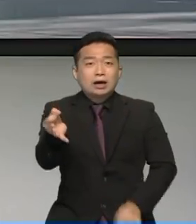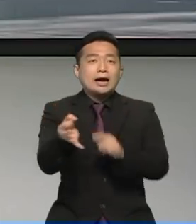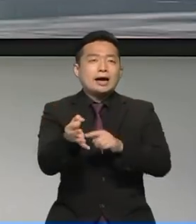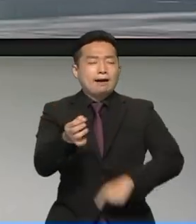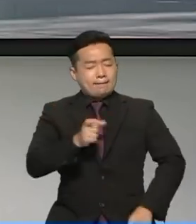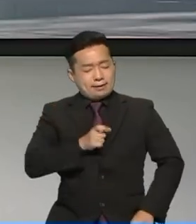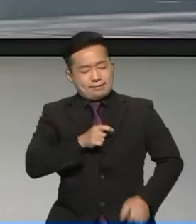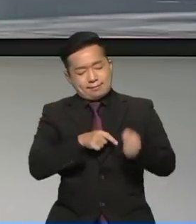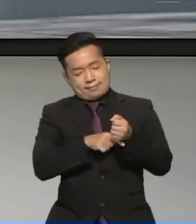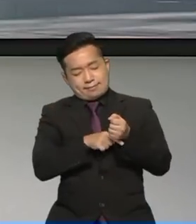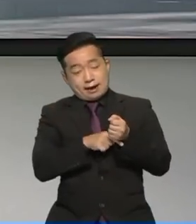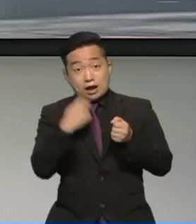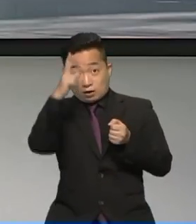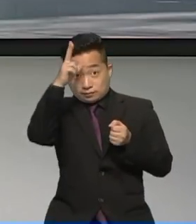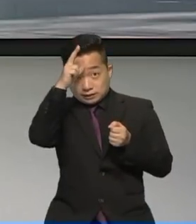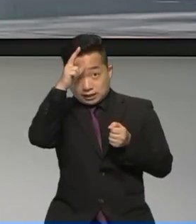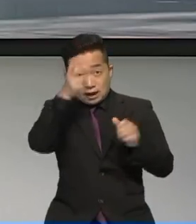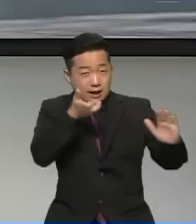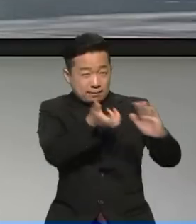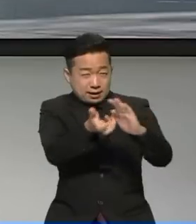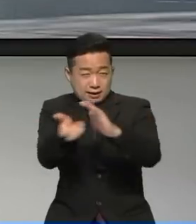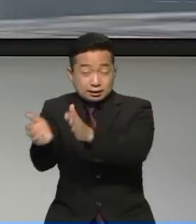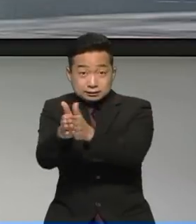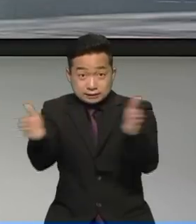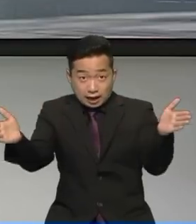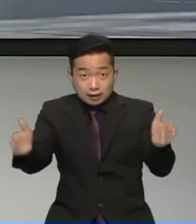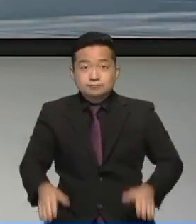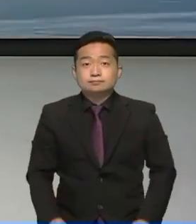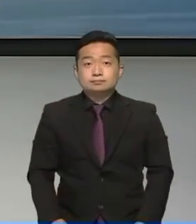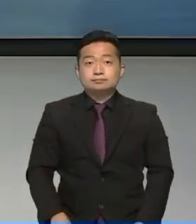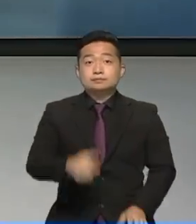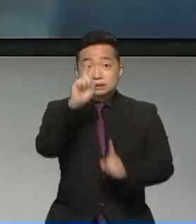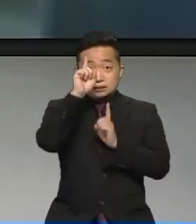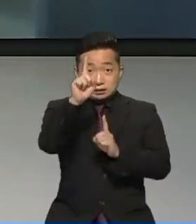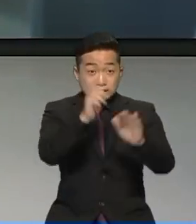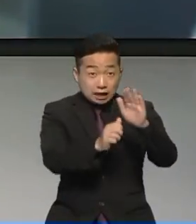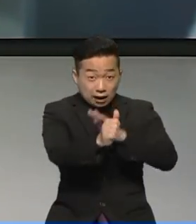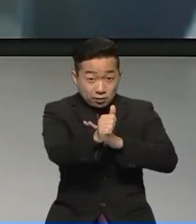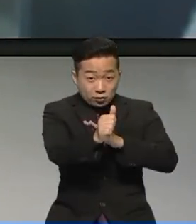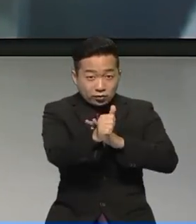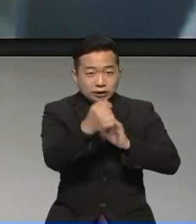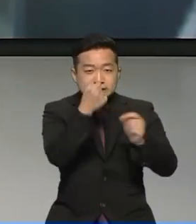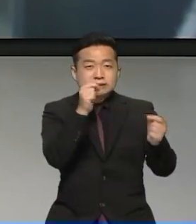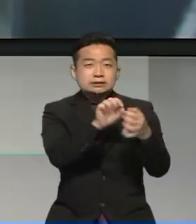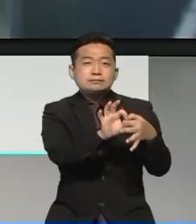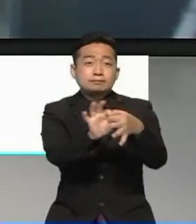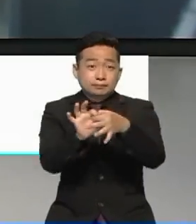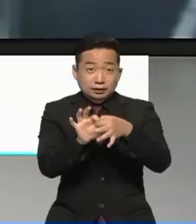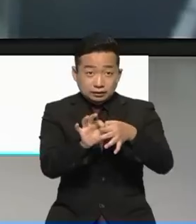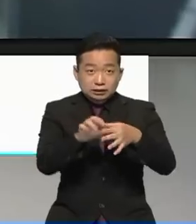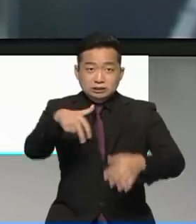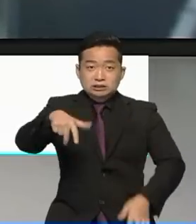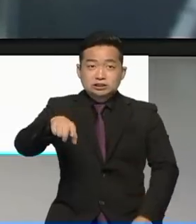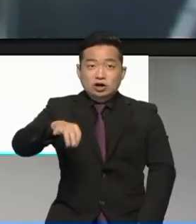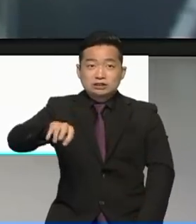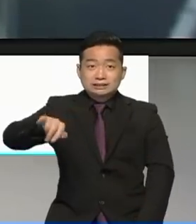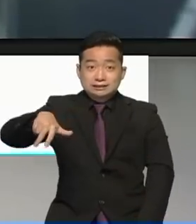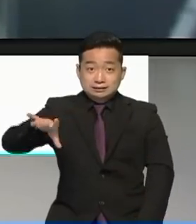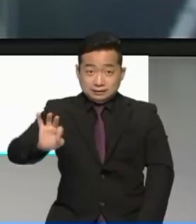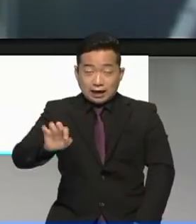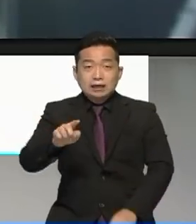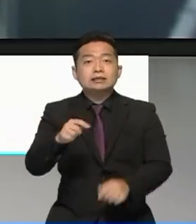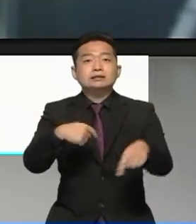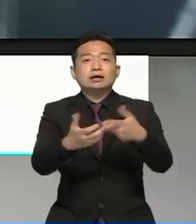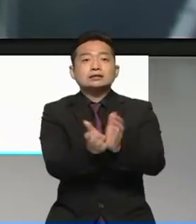검찰이 대대적인 압수수색에 나섰습니다. 특히 이 대표의 최측근으로 꼽히는 정진상